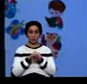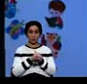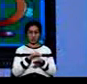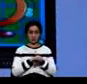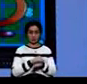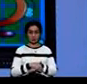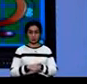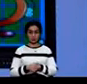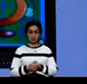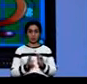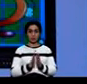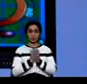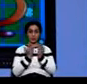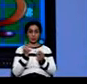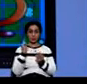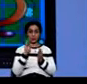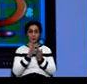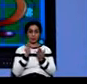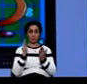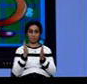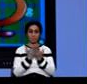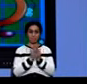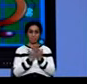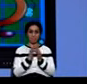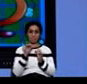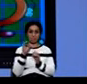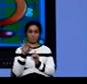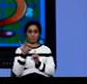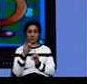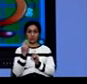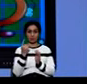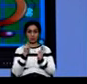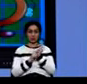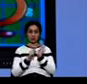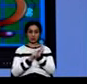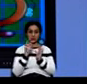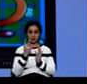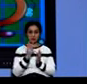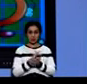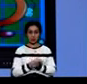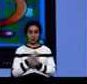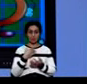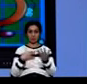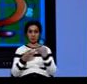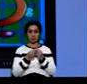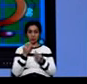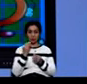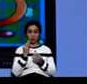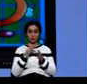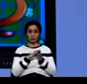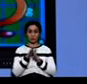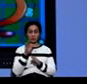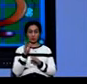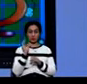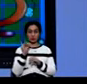Молодцы! Откройте ваши учебники на странице 72. Мы с вами